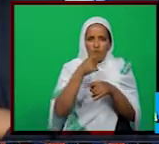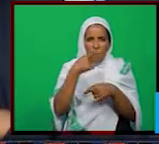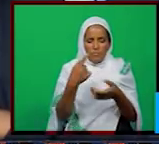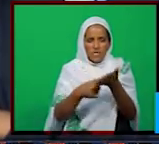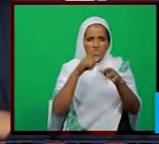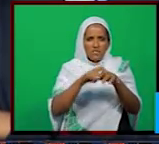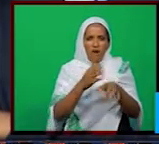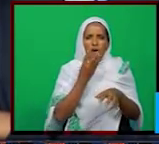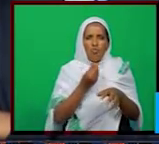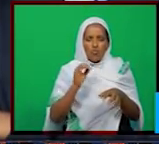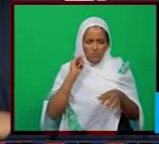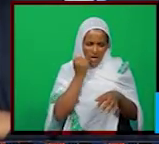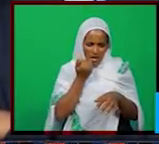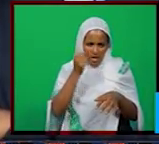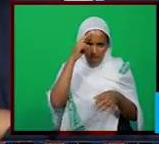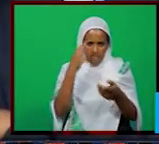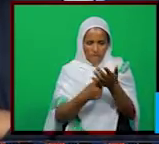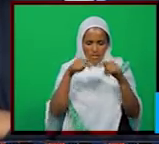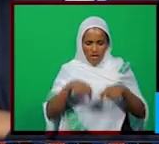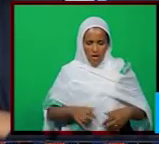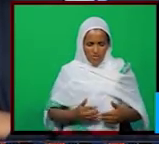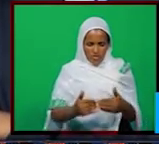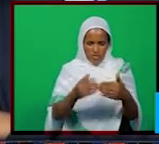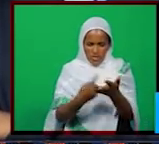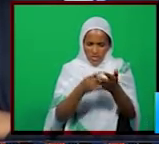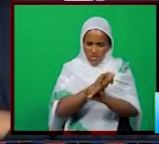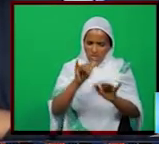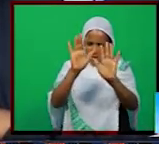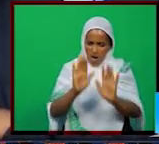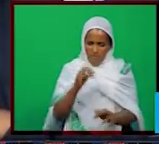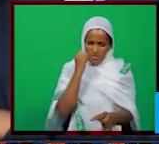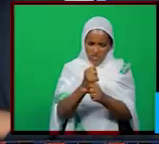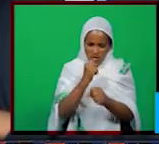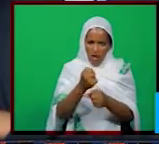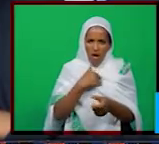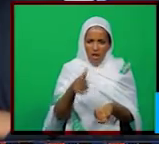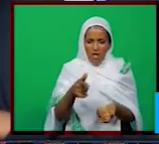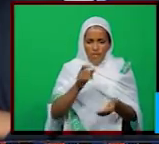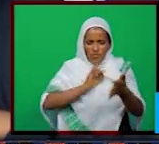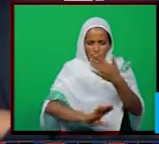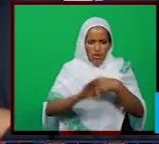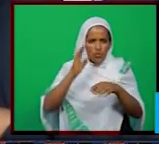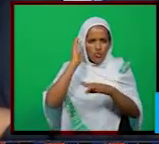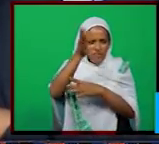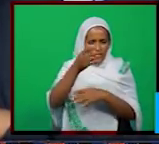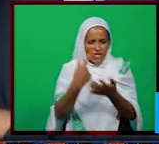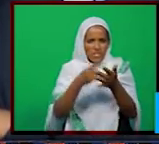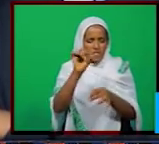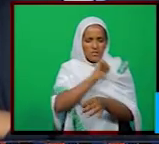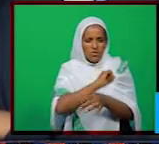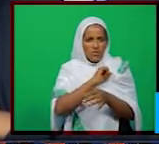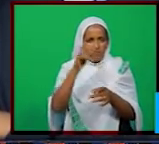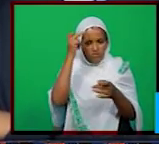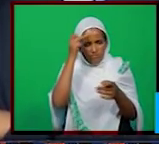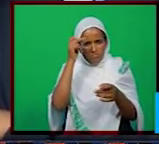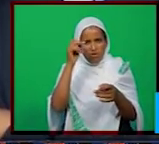ብሎ በዚህን ጊዜ አይሁድ ከምቀኝነት አያርፉምና ዛሬ በጽንስ ሆኖ እንዲህ አይነት ታምራት የሰራ